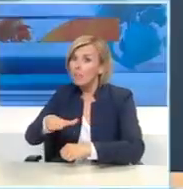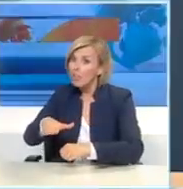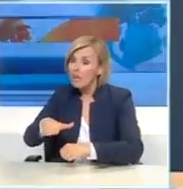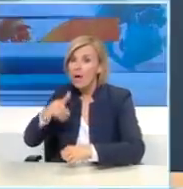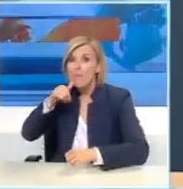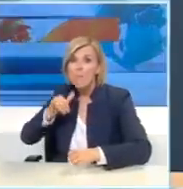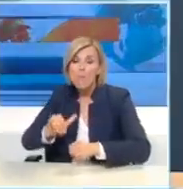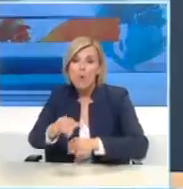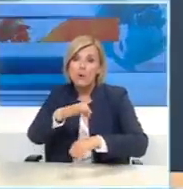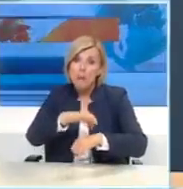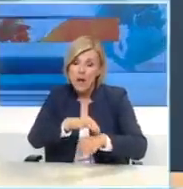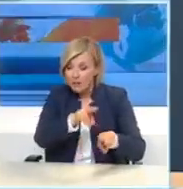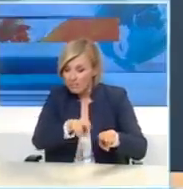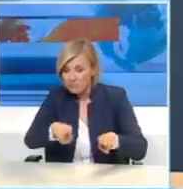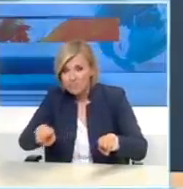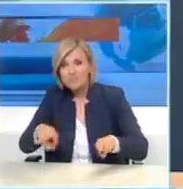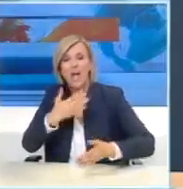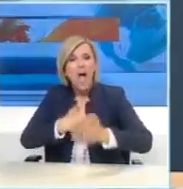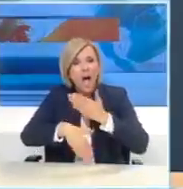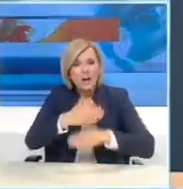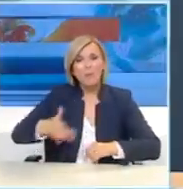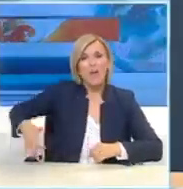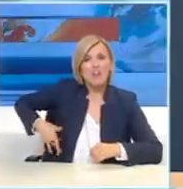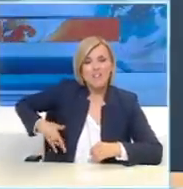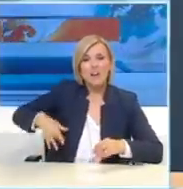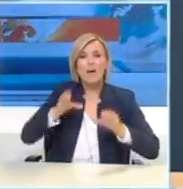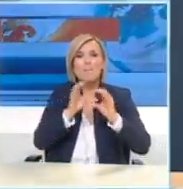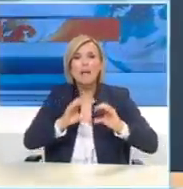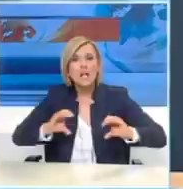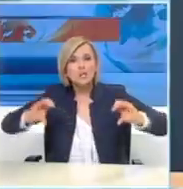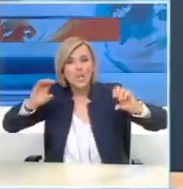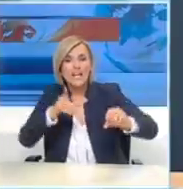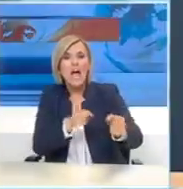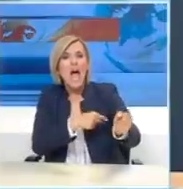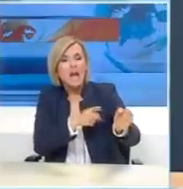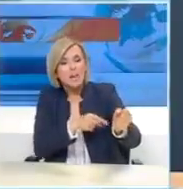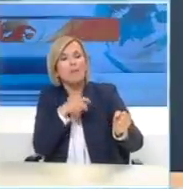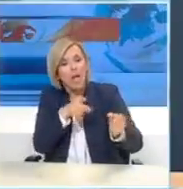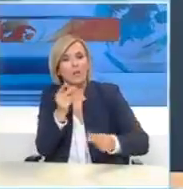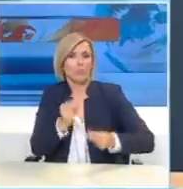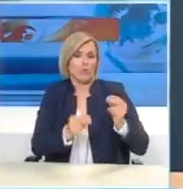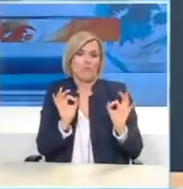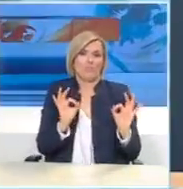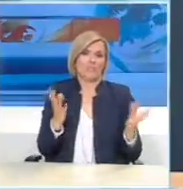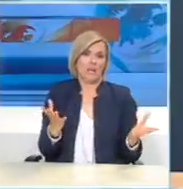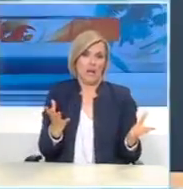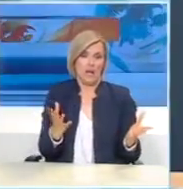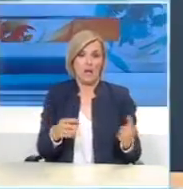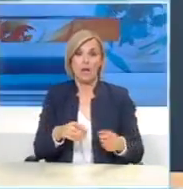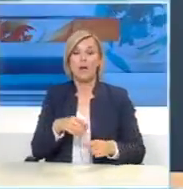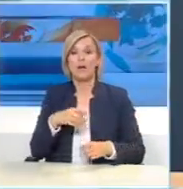αυτή τη χρόνια νόσο είναι ευαίσθητος πληθυσμός. Και γνωρίζω ότι και στα πλαίσια αυτής της επαγρύπνησης